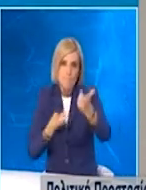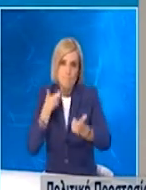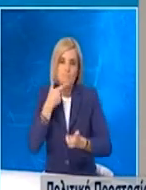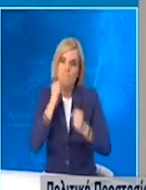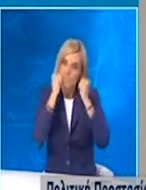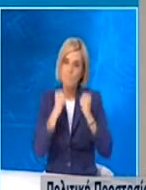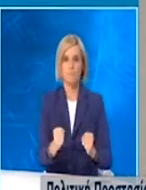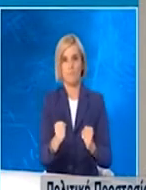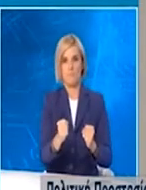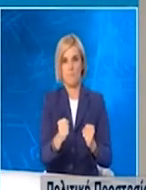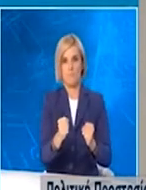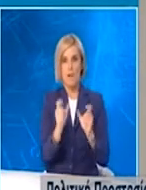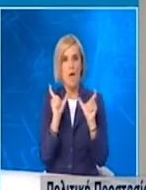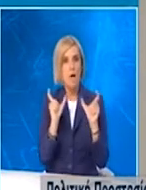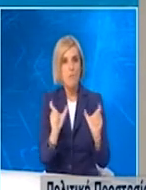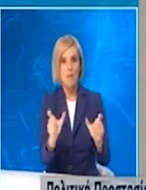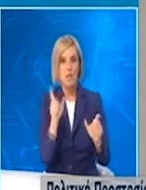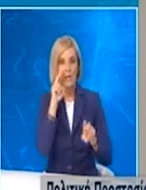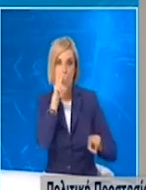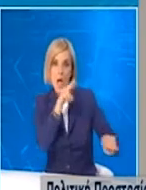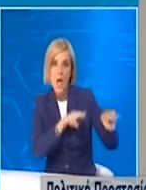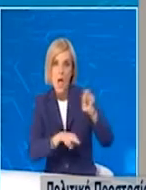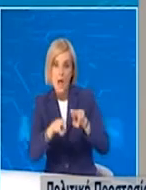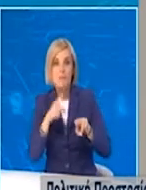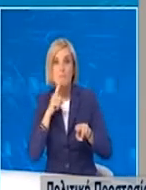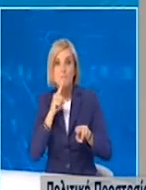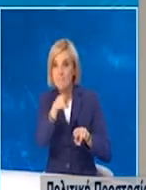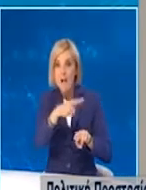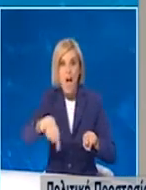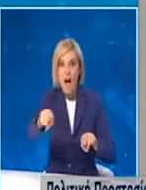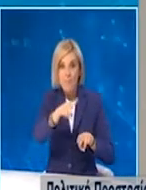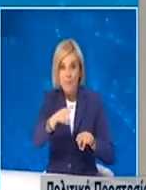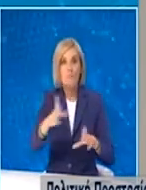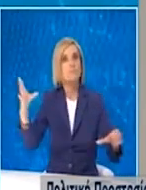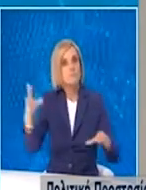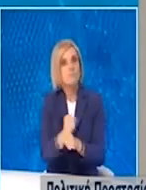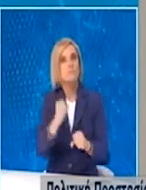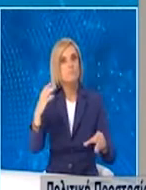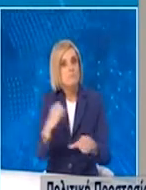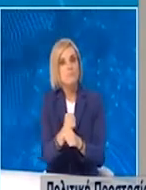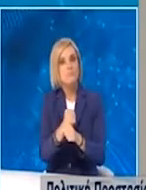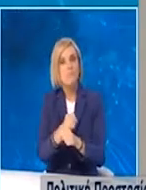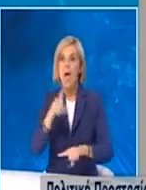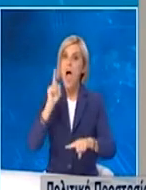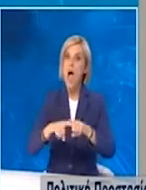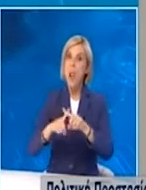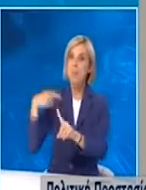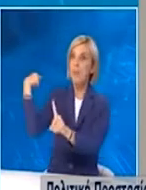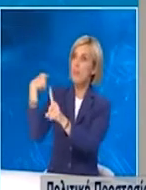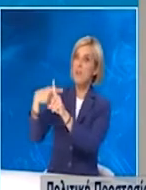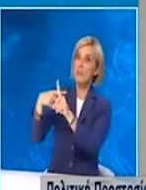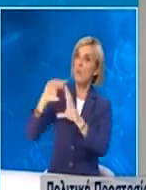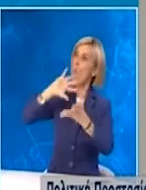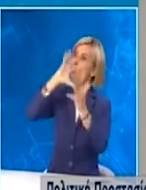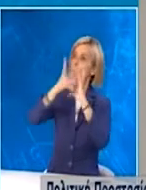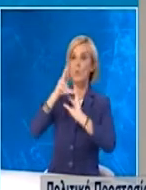παραμείνουμε σε εγρήγορση, σε επιφυλακή. Η επιτυχία όλους τους προηγούμενους μήνες που έκανε την Ελλάδα μας θετικό παράδειγμα παγκοσμίως δεν έχει να